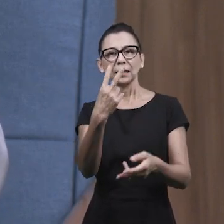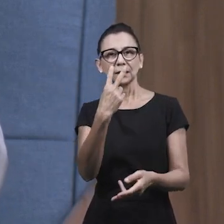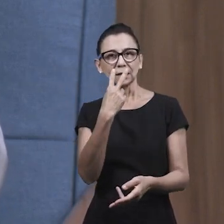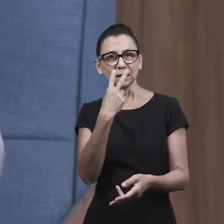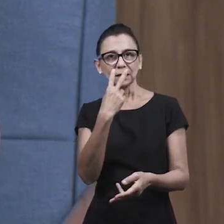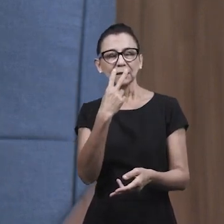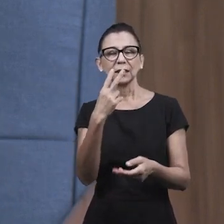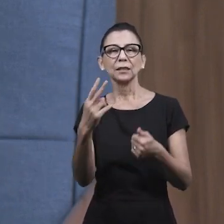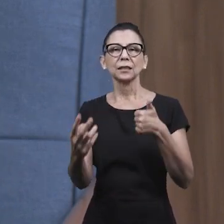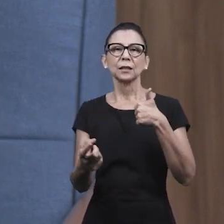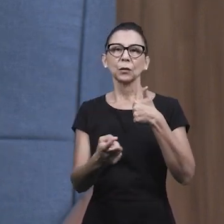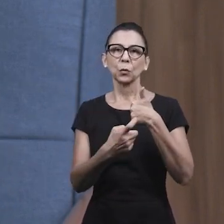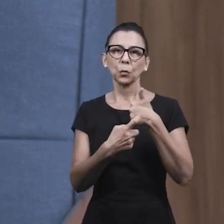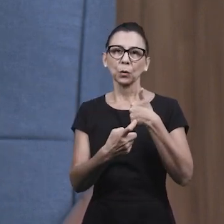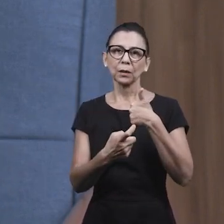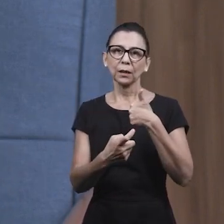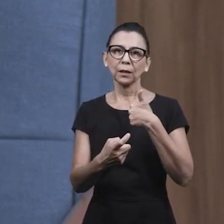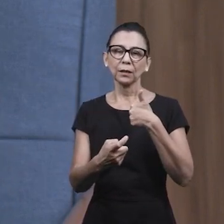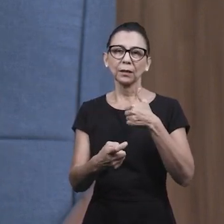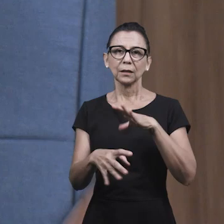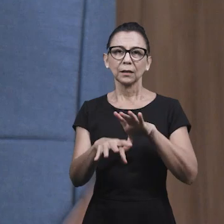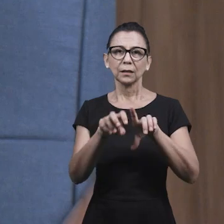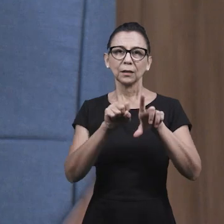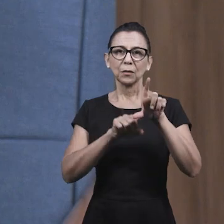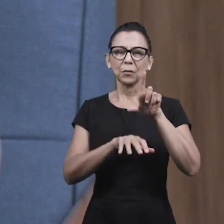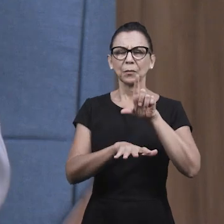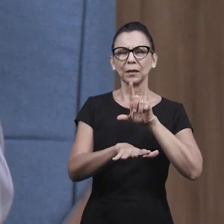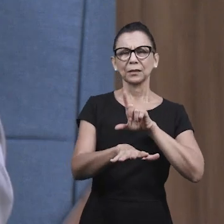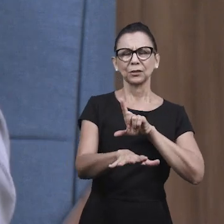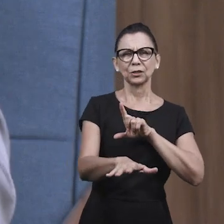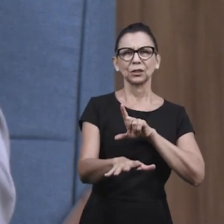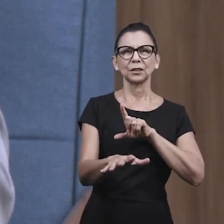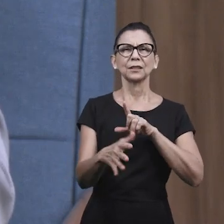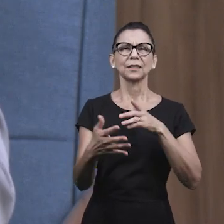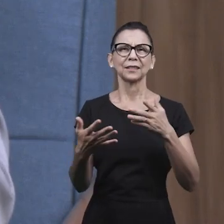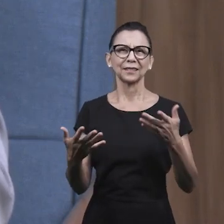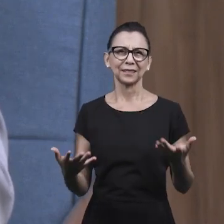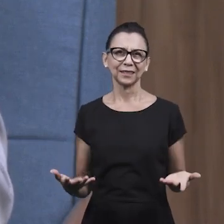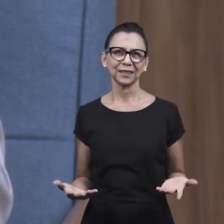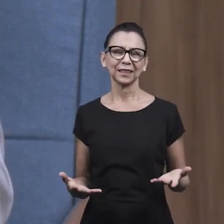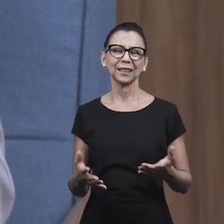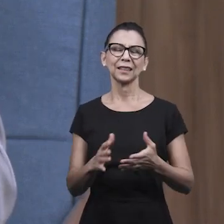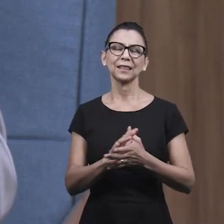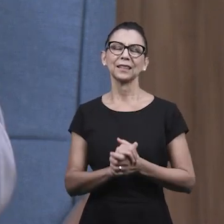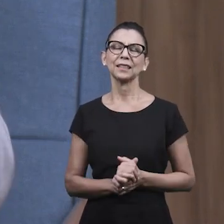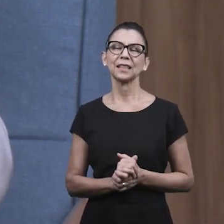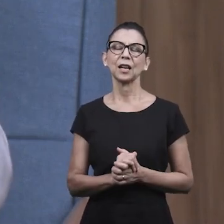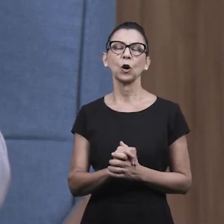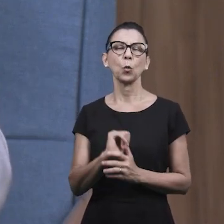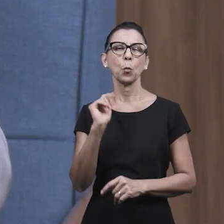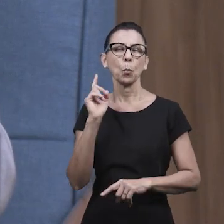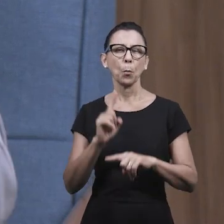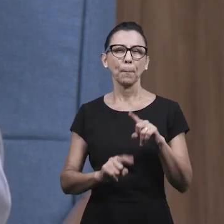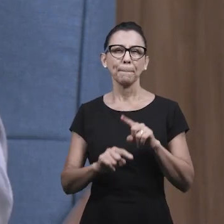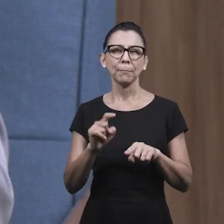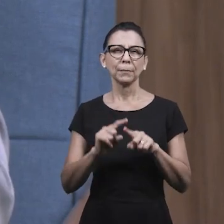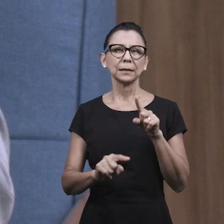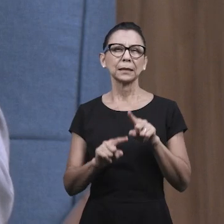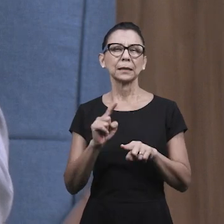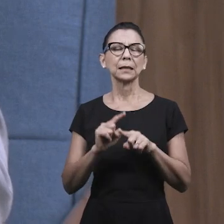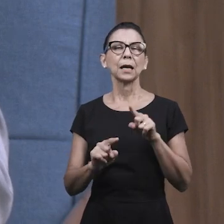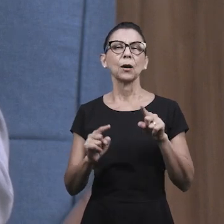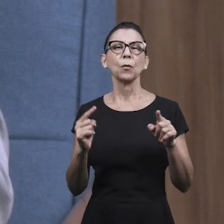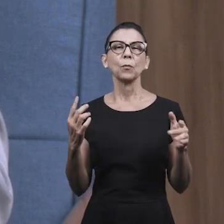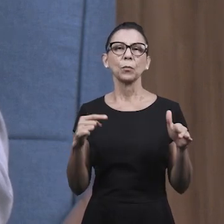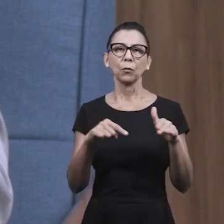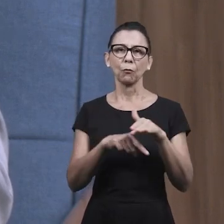cette programmation. Donc, partagez ce contenu qui apporte un riche matériel et qui enseigne, dirige